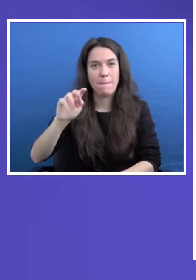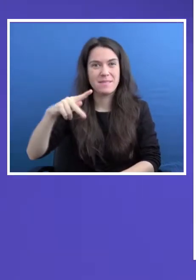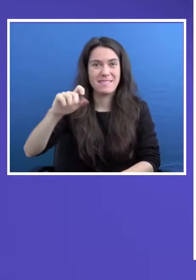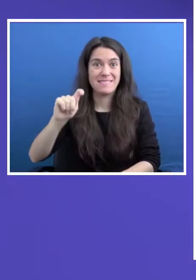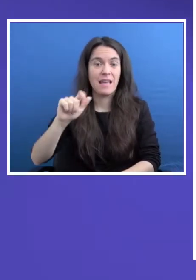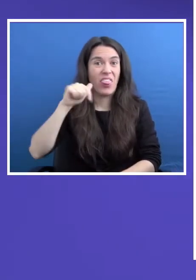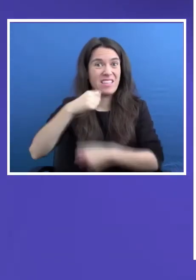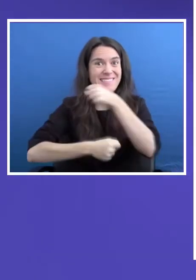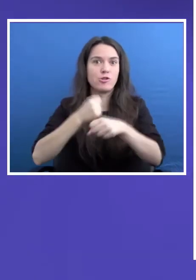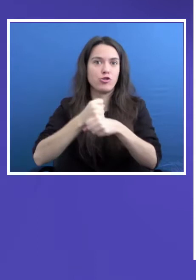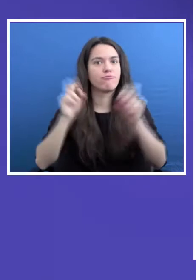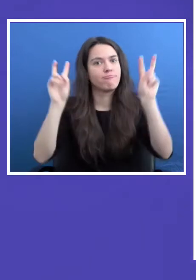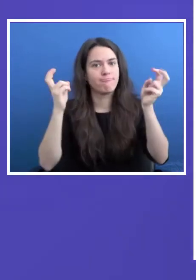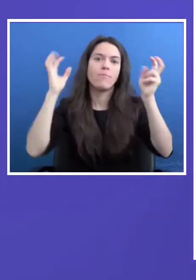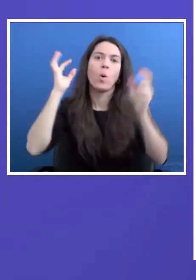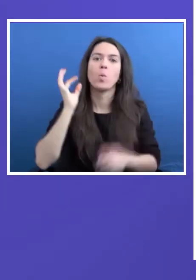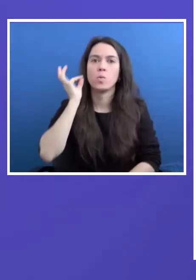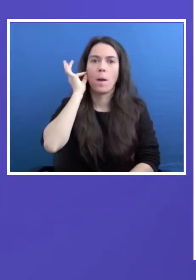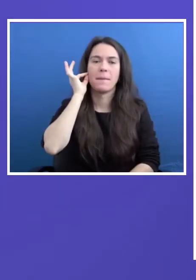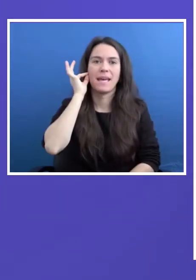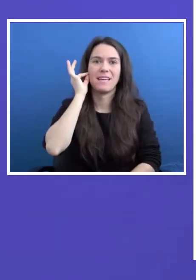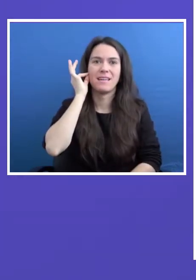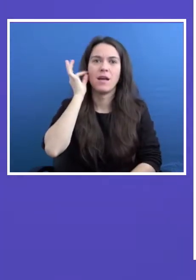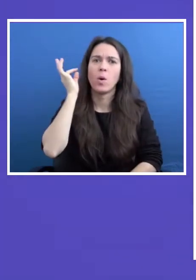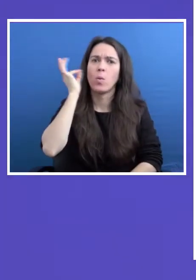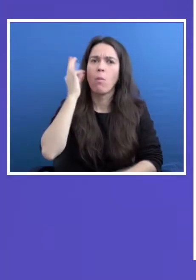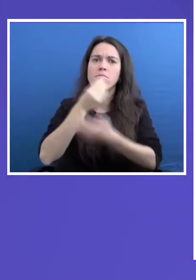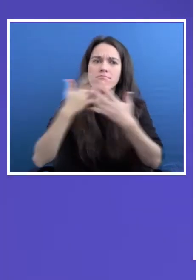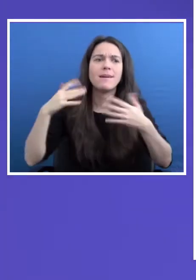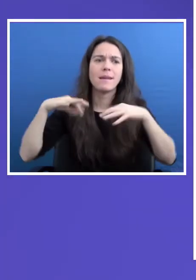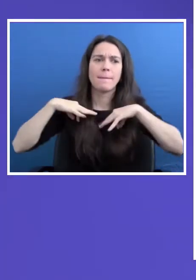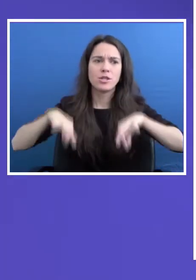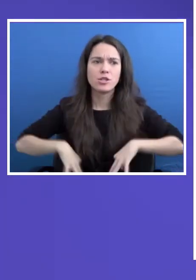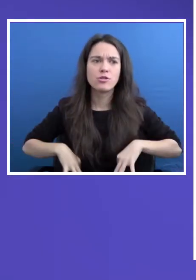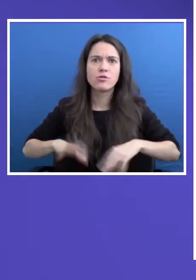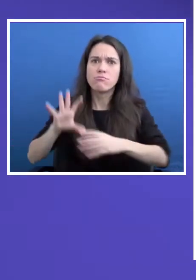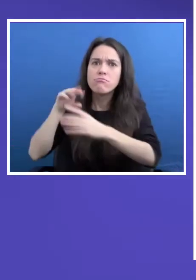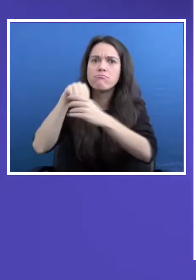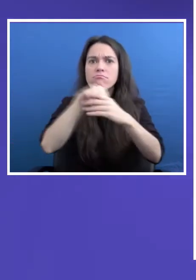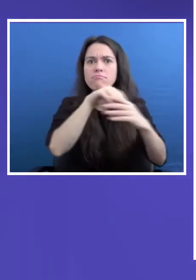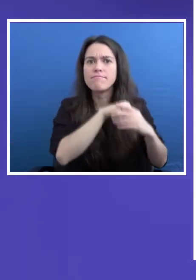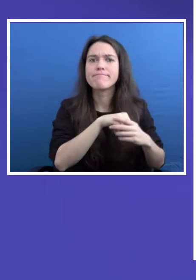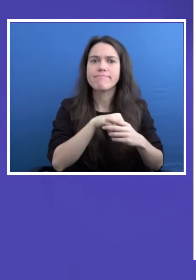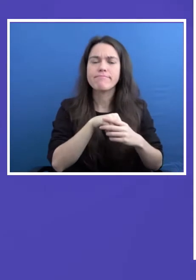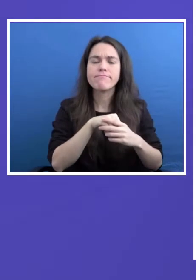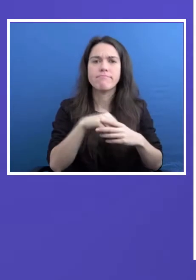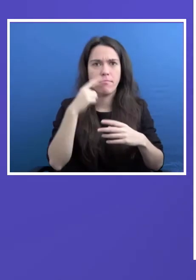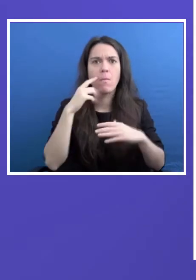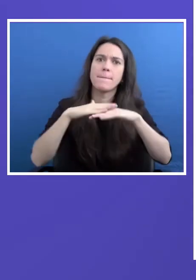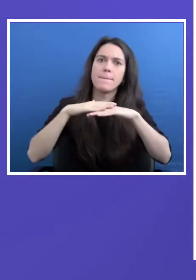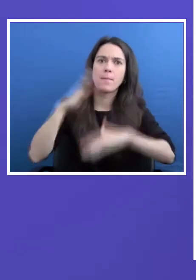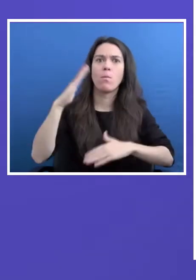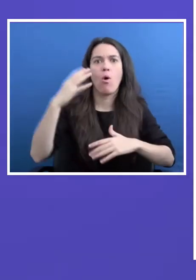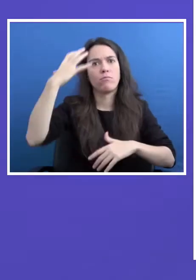عندنا احنا صعب جدا ان تبقى محافظ، يعني المحافظه دي كانها رئيس جمهوريه المحافظه اللي هي موجوده فيها. فاذا